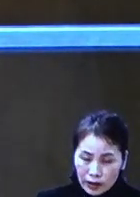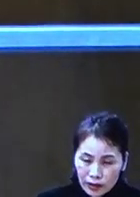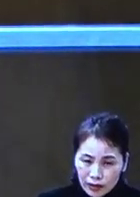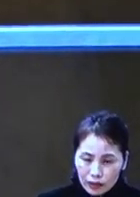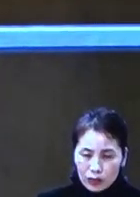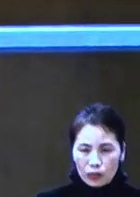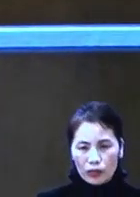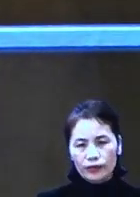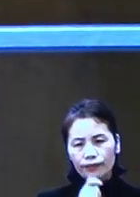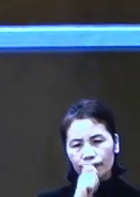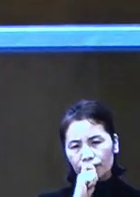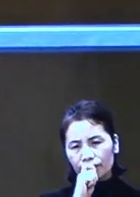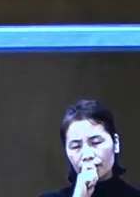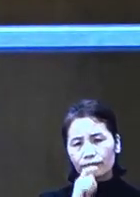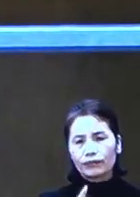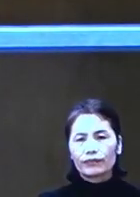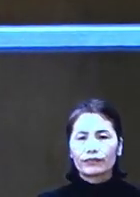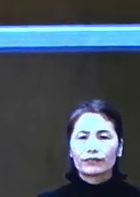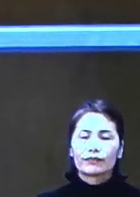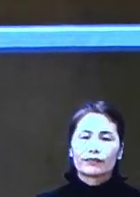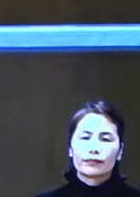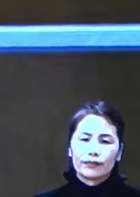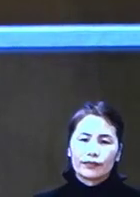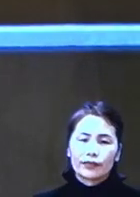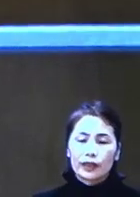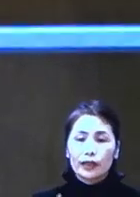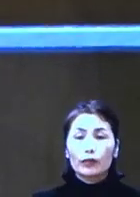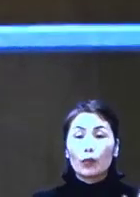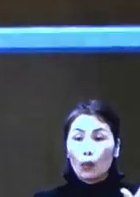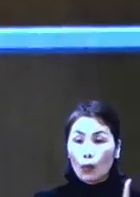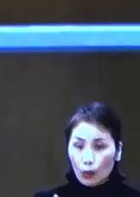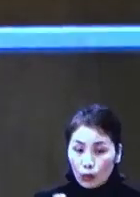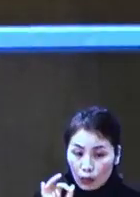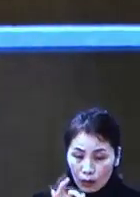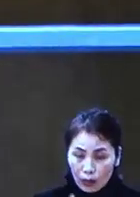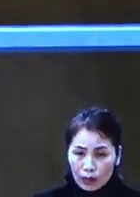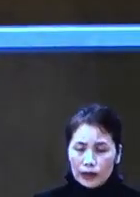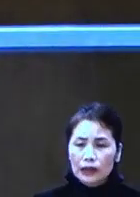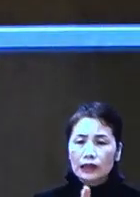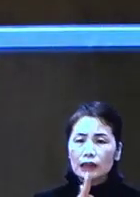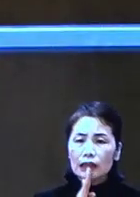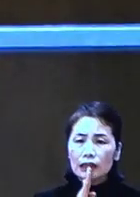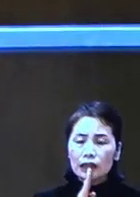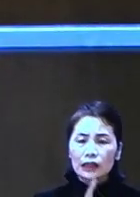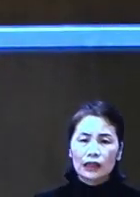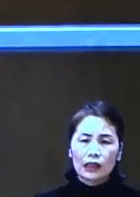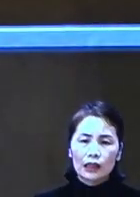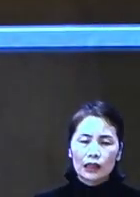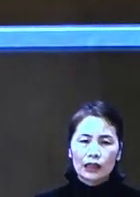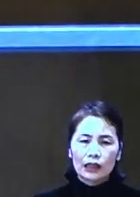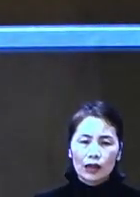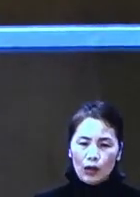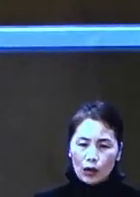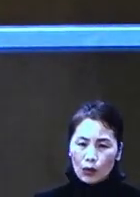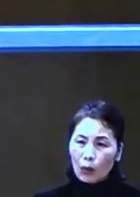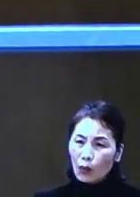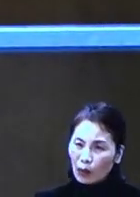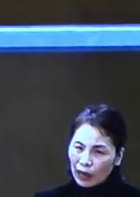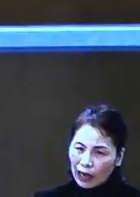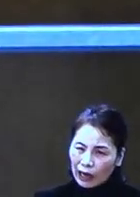묵묵부답으로 요지부동입니다. 이 모습이야말로 진짜 헛공약 갈라치기라